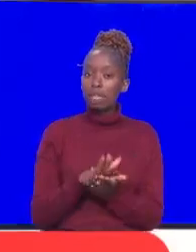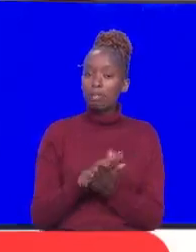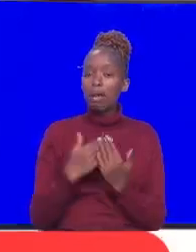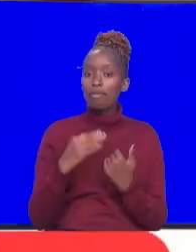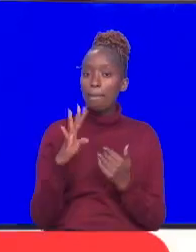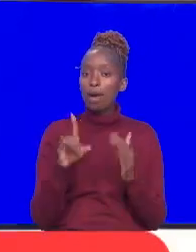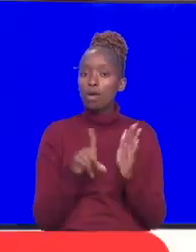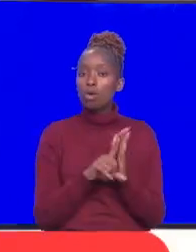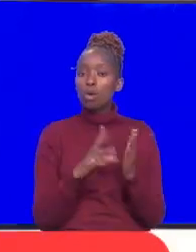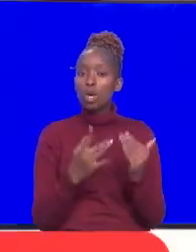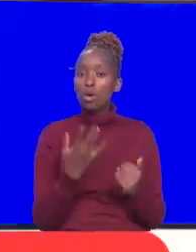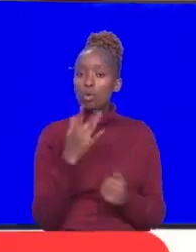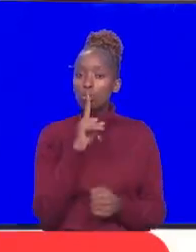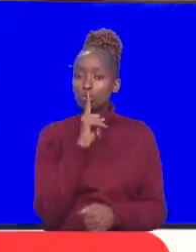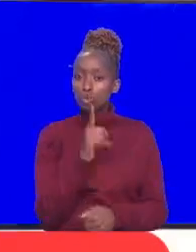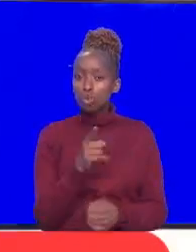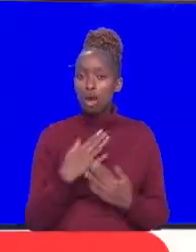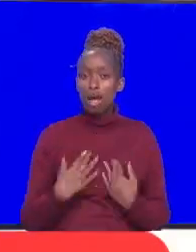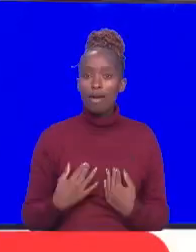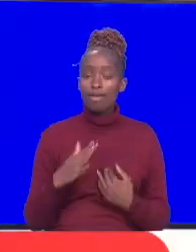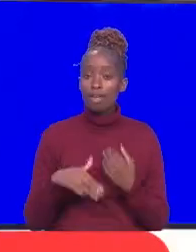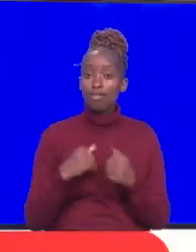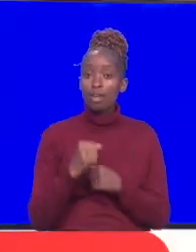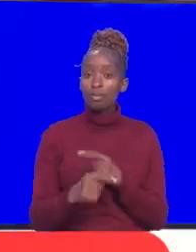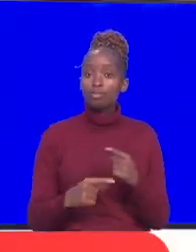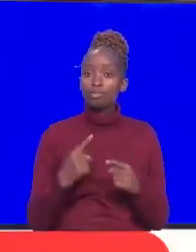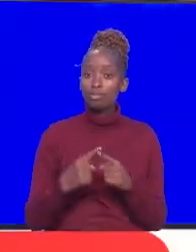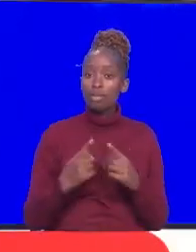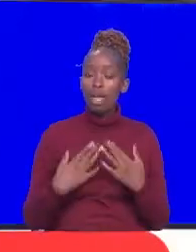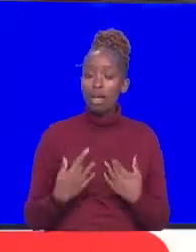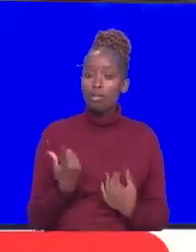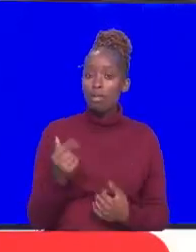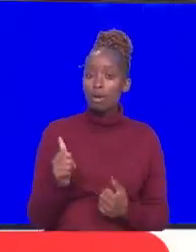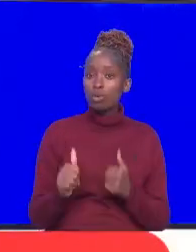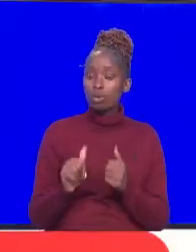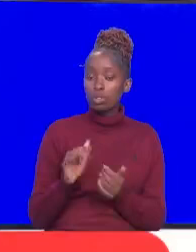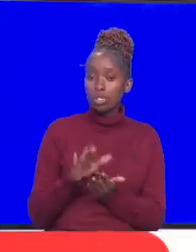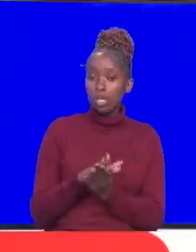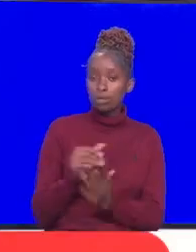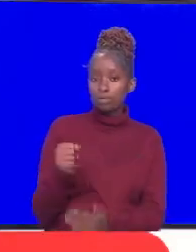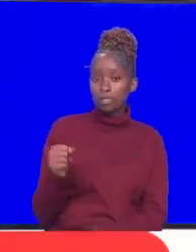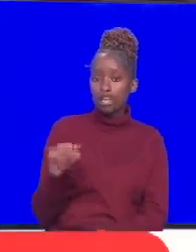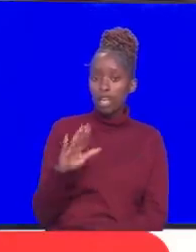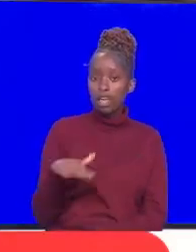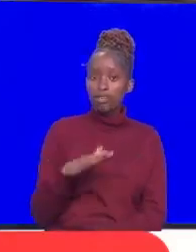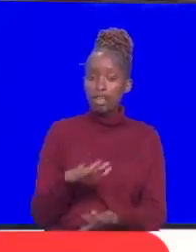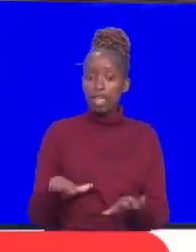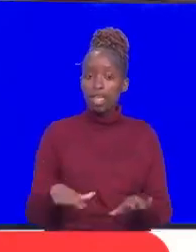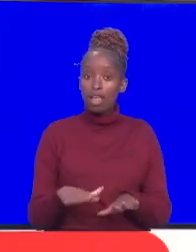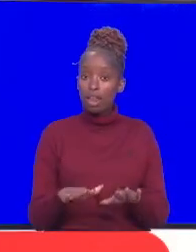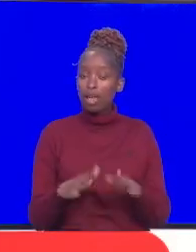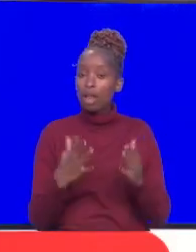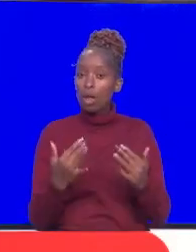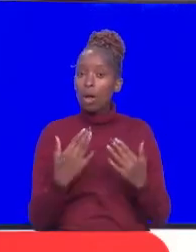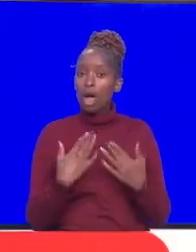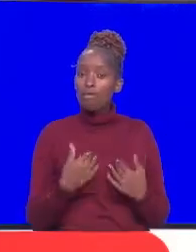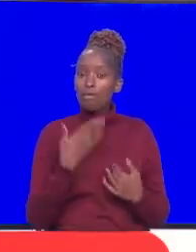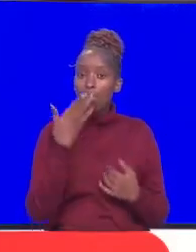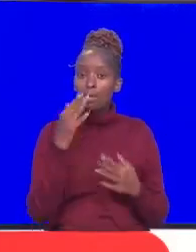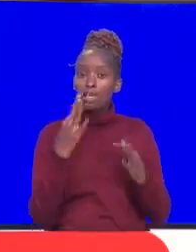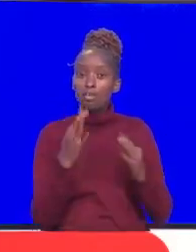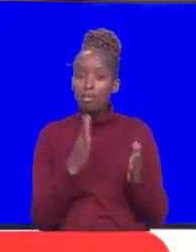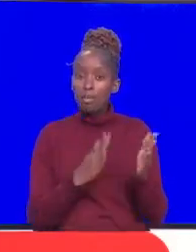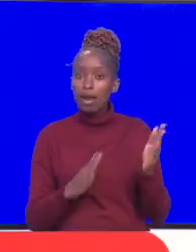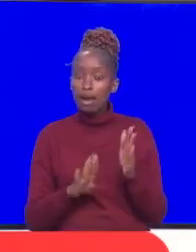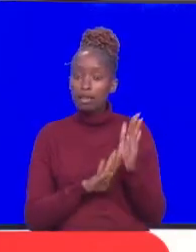hivyo tumehakikishiwa kila mwaka kuna kiwango kimetengewa kila eneo bunge. Kwa hivyo ni bora usipange maendeleo